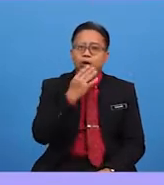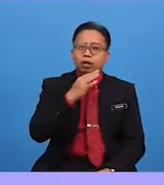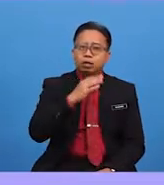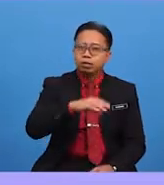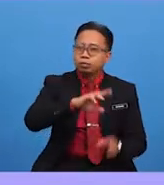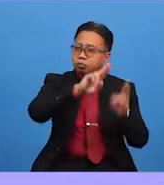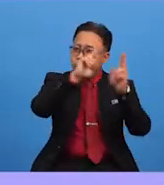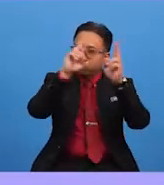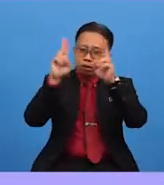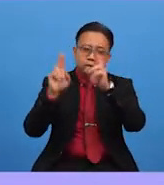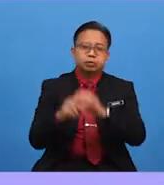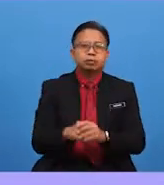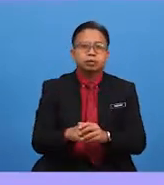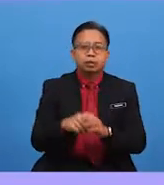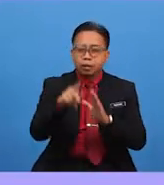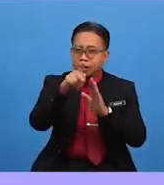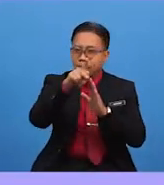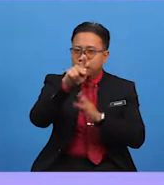pelangi.